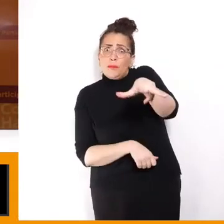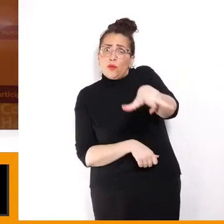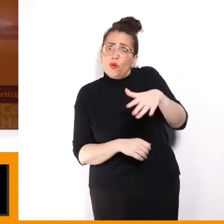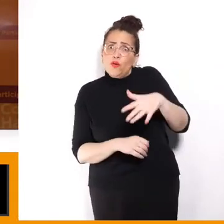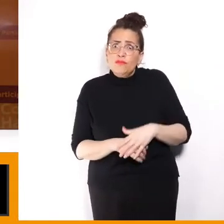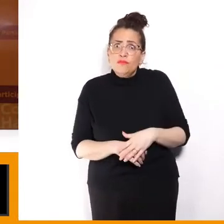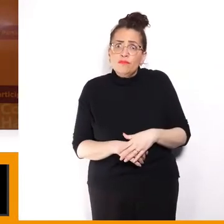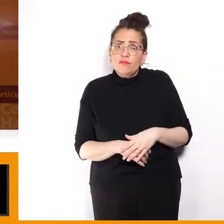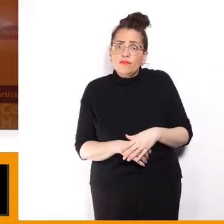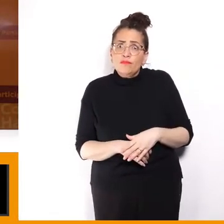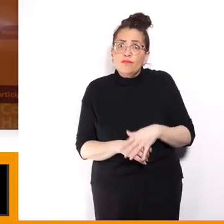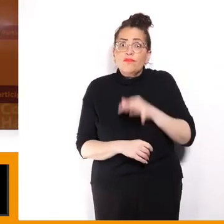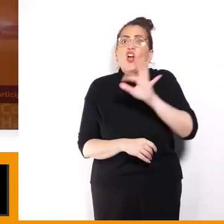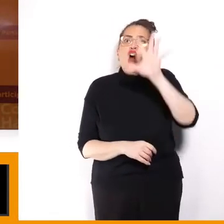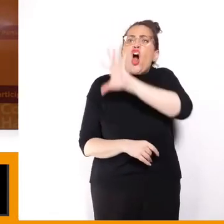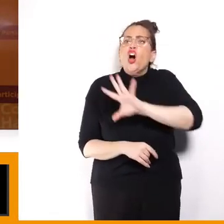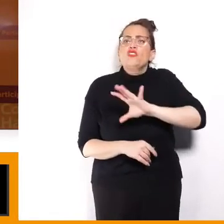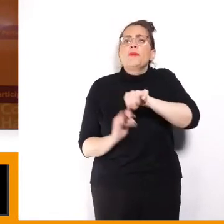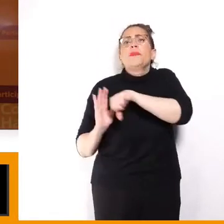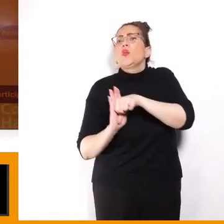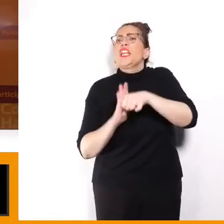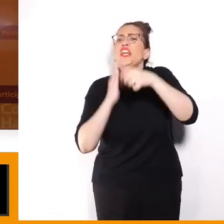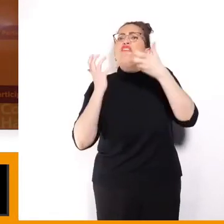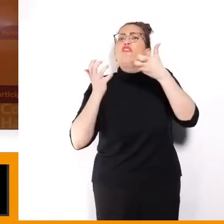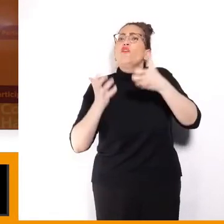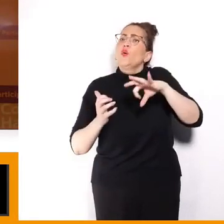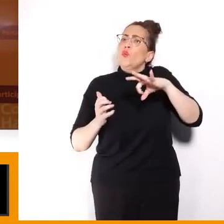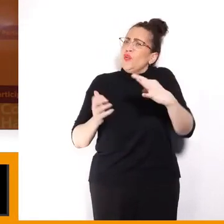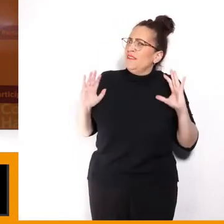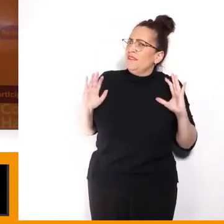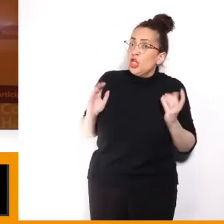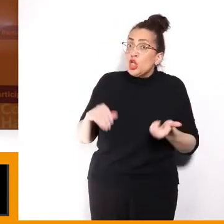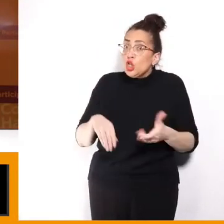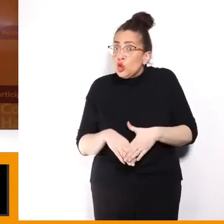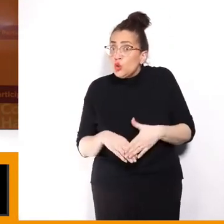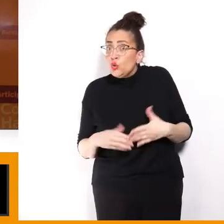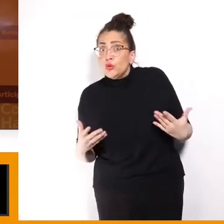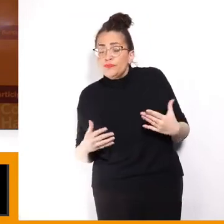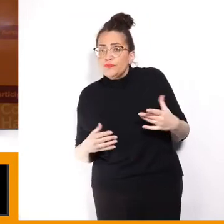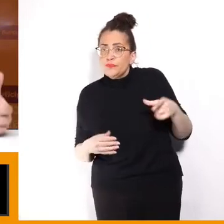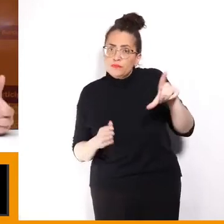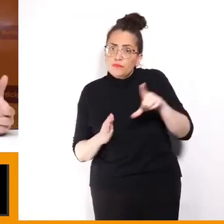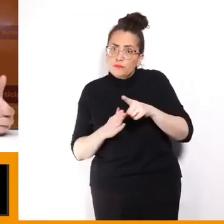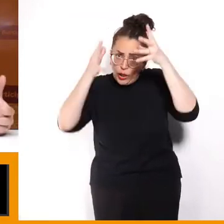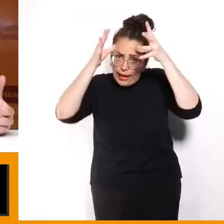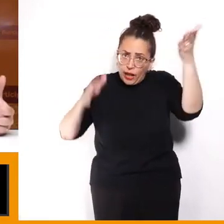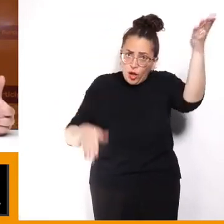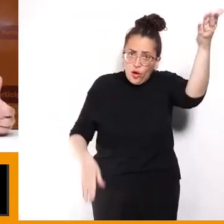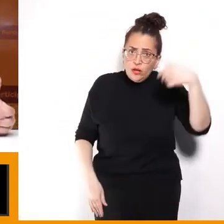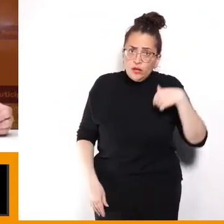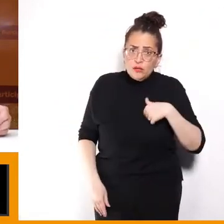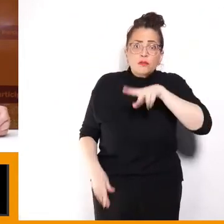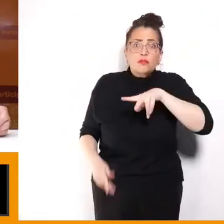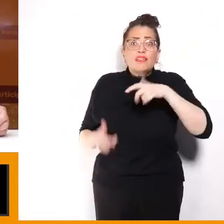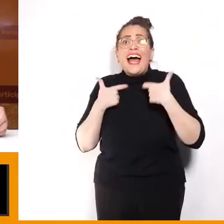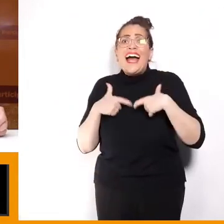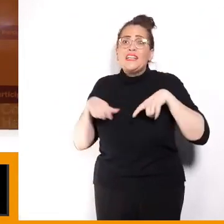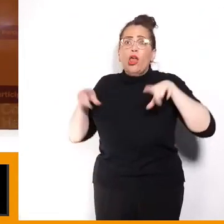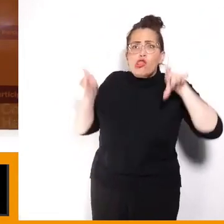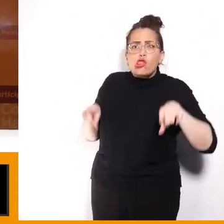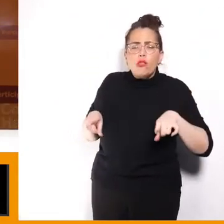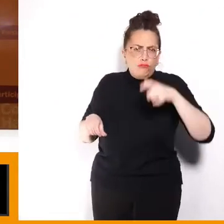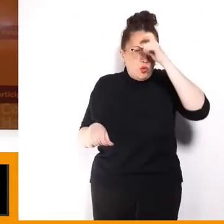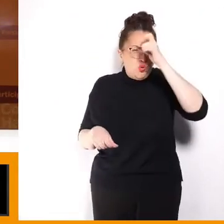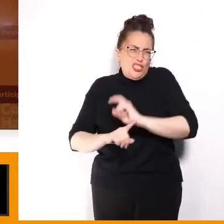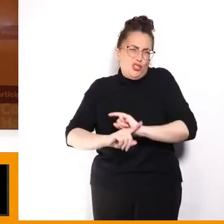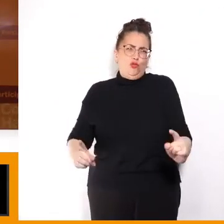sur le handicap en disant c'est une priorité, pour en même temps que le gouvernement fait la loi Elan et diminue le nombre de logements accessibles. Il y a un problème de cohérence.